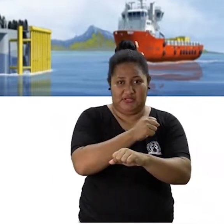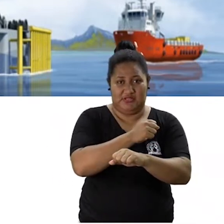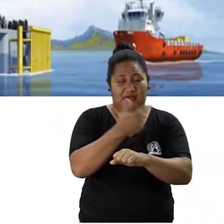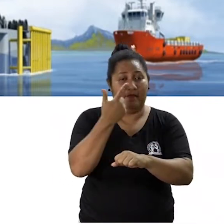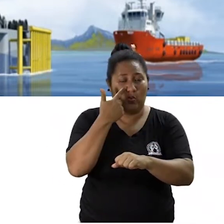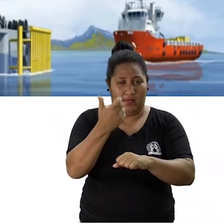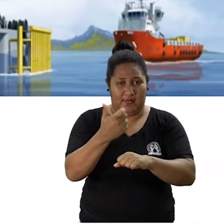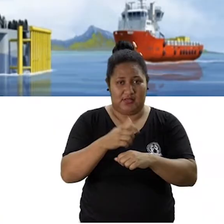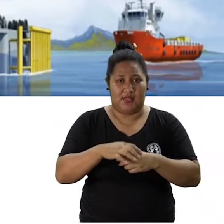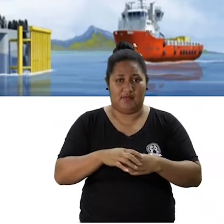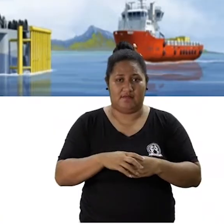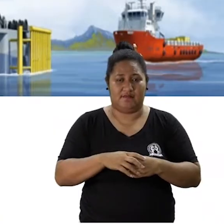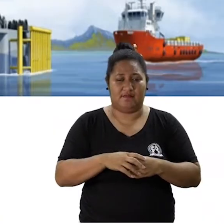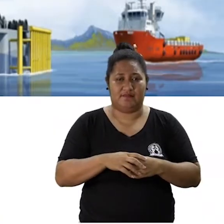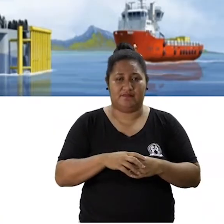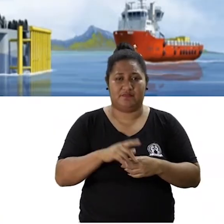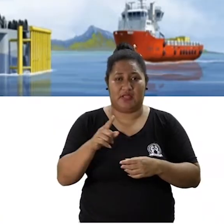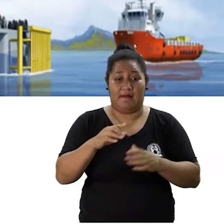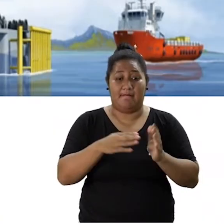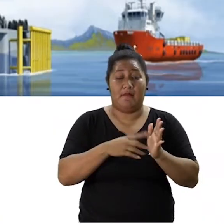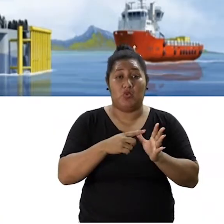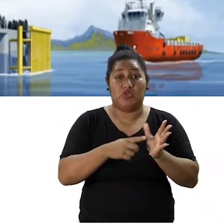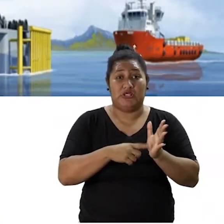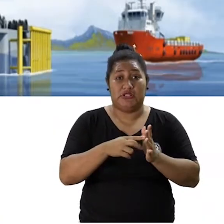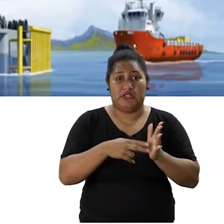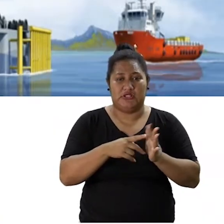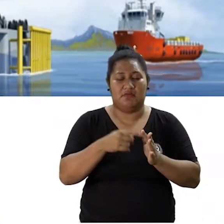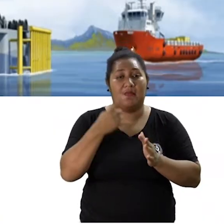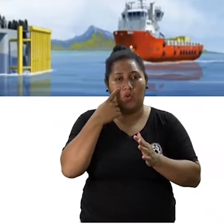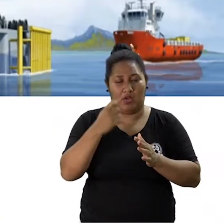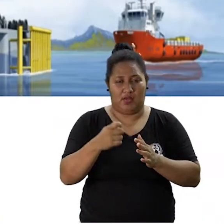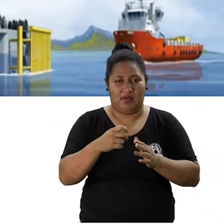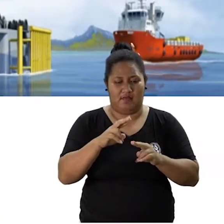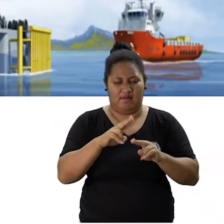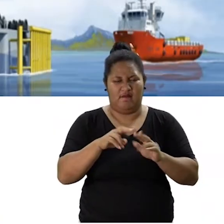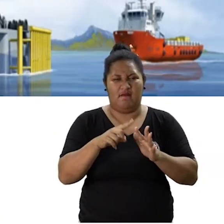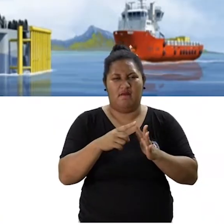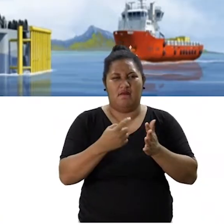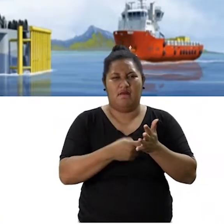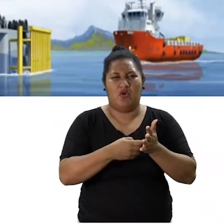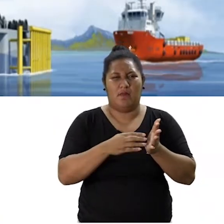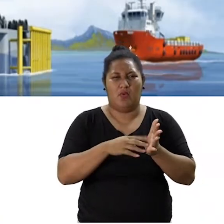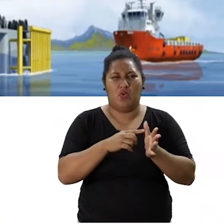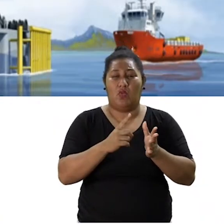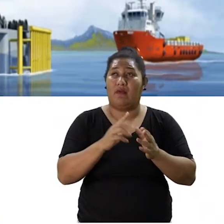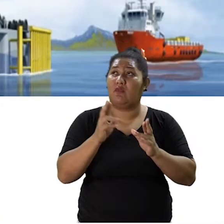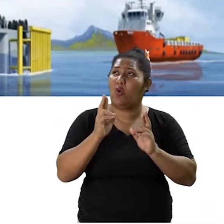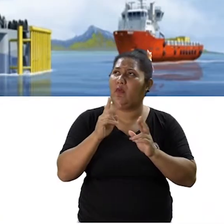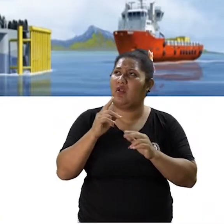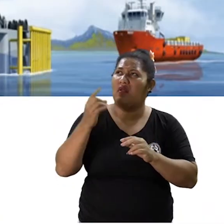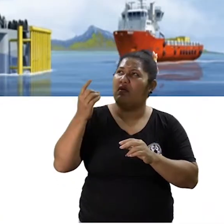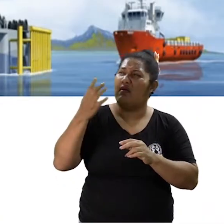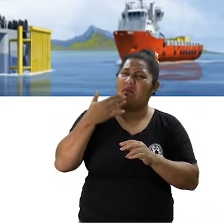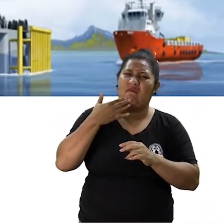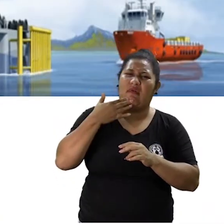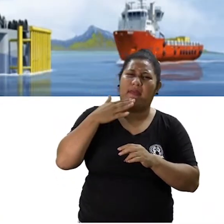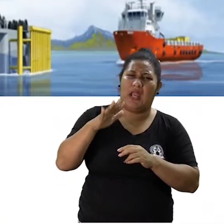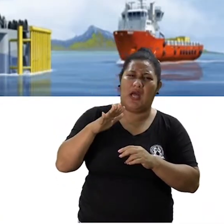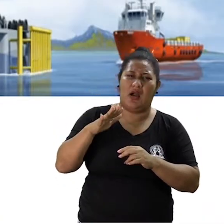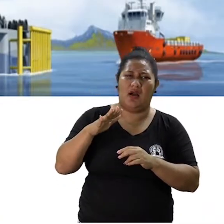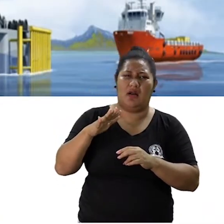sami, ma le marine. So thermal energy fa mo le vela o lo va